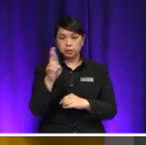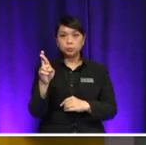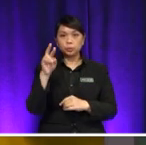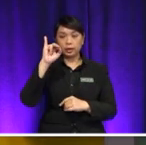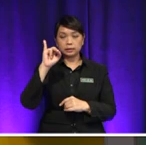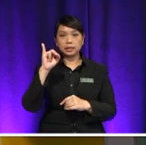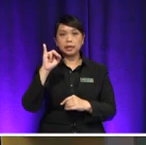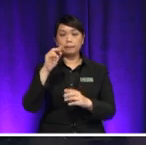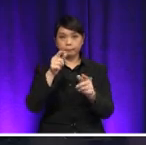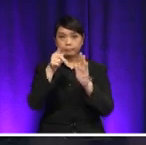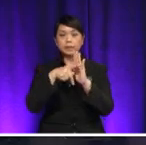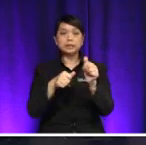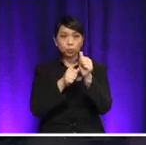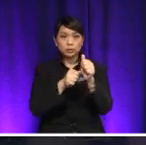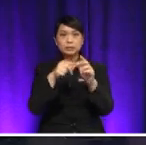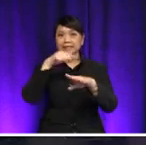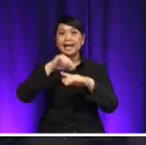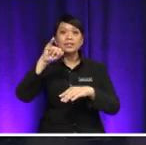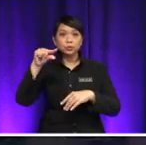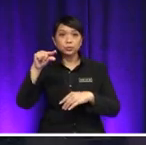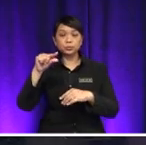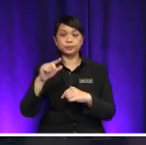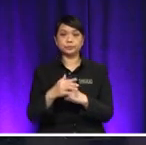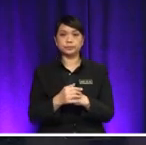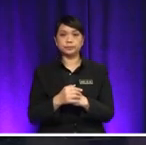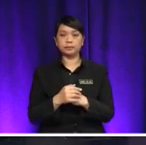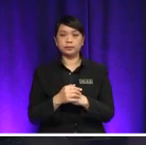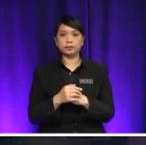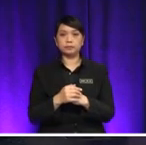seterusnya tahun asas itu adalah tahun 2021